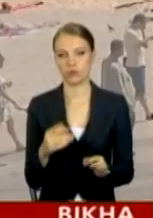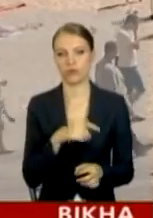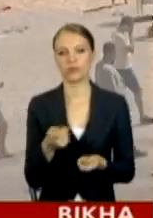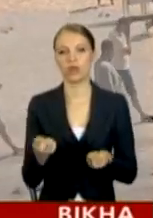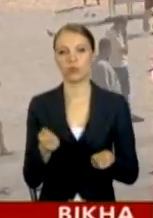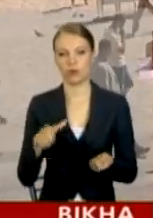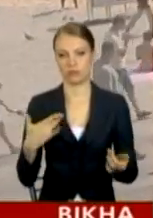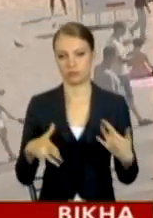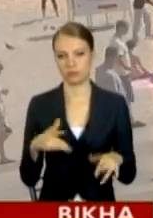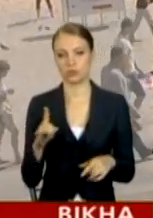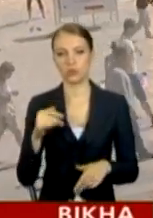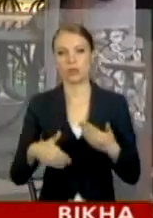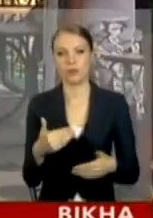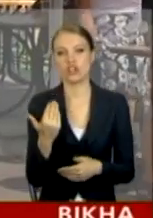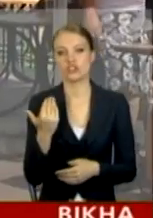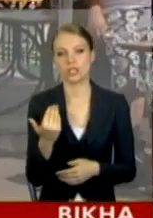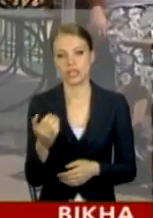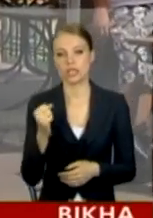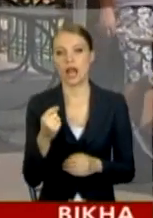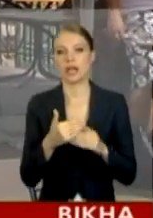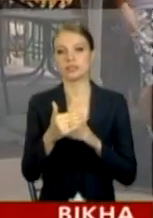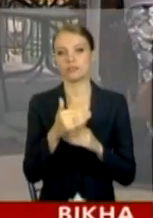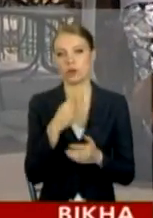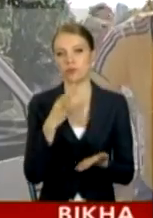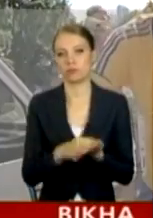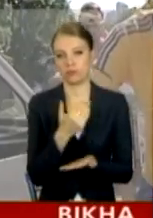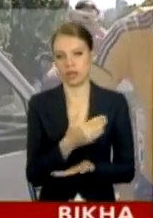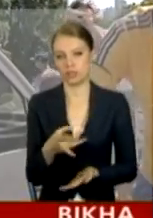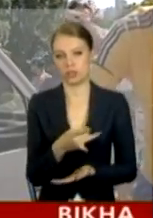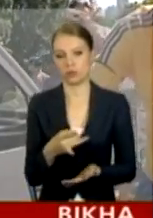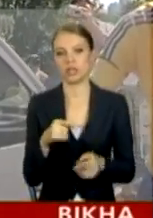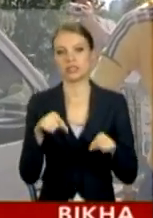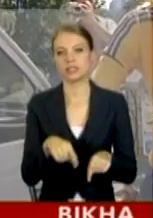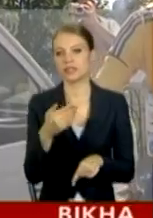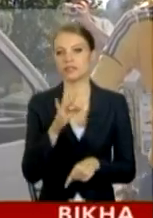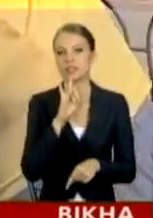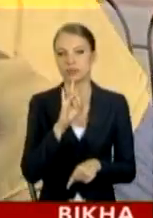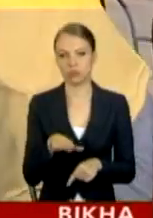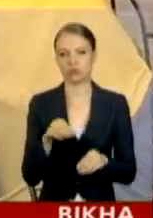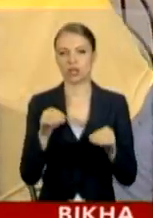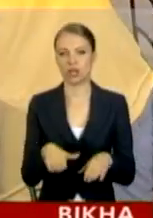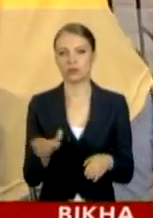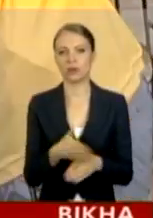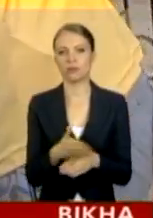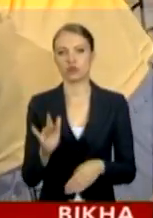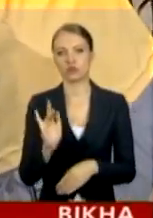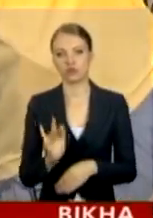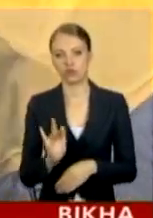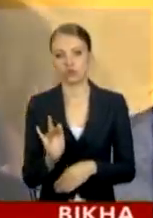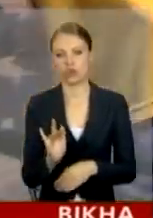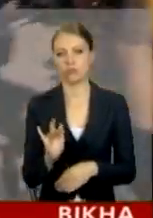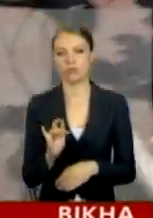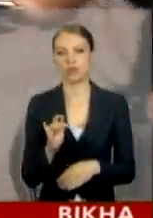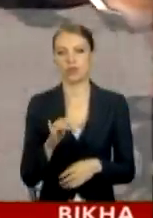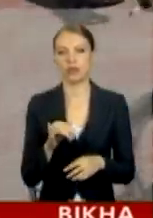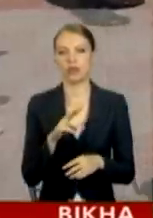куратор виправдовується, що на пляжі їхня, а зверху відповідальність району. Здесь ви не будете розрулювати між стульями,